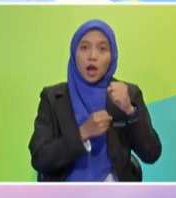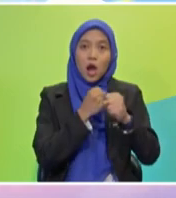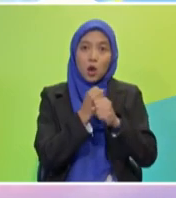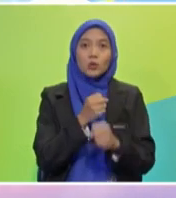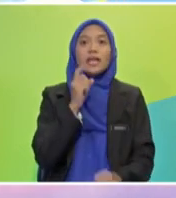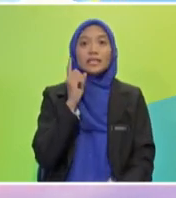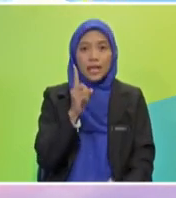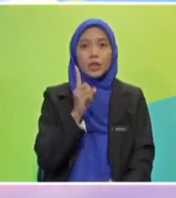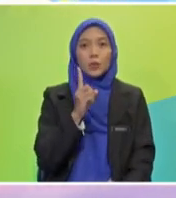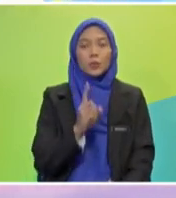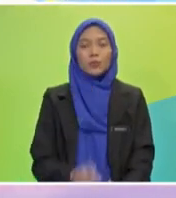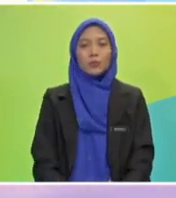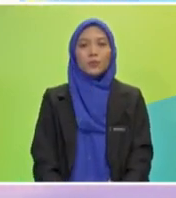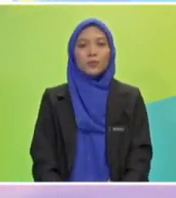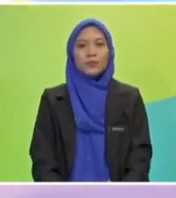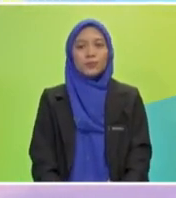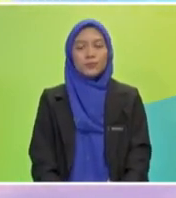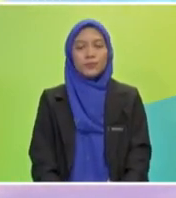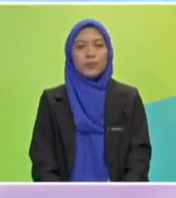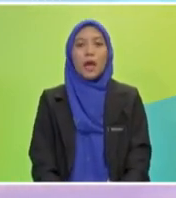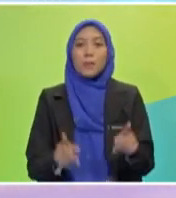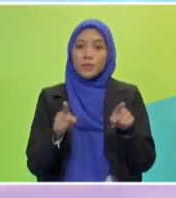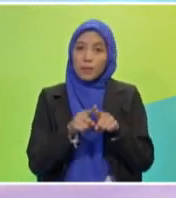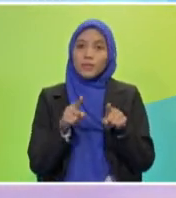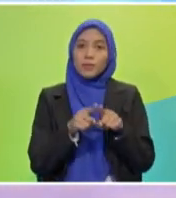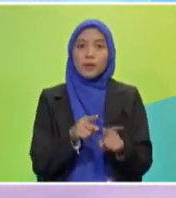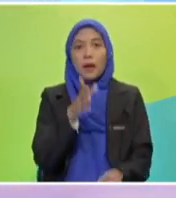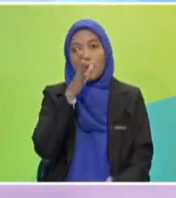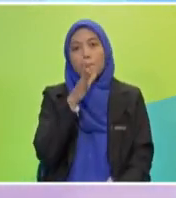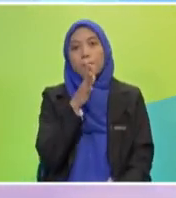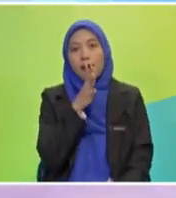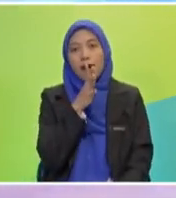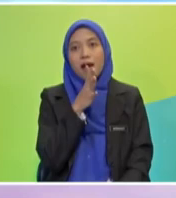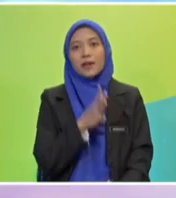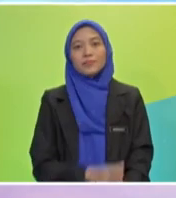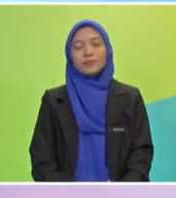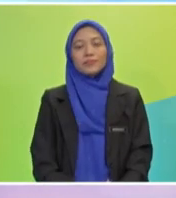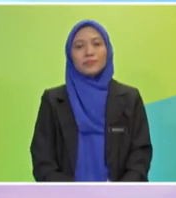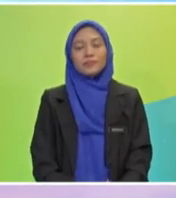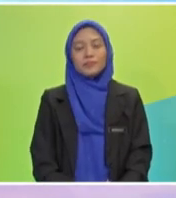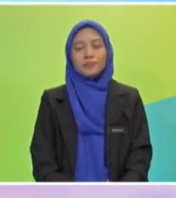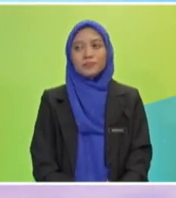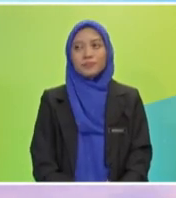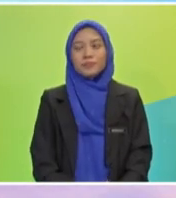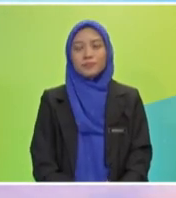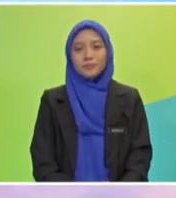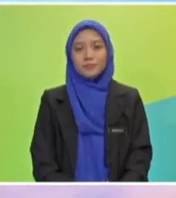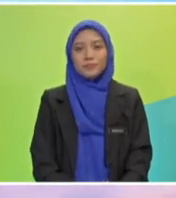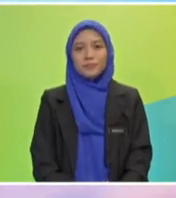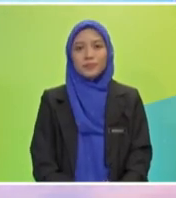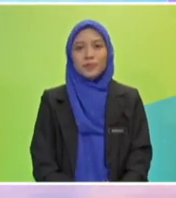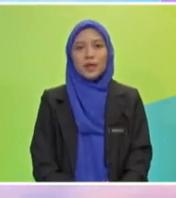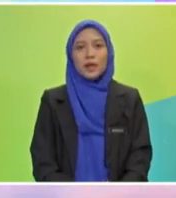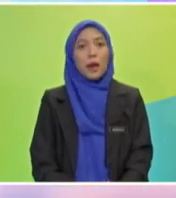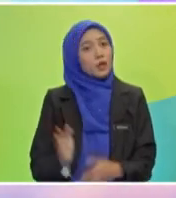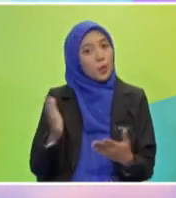Tahun 1, ya betul. Bertemankan penjaga mereka di sebelah. Salam perkenalan diucapkan. Boleh cikgu perkenalkan mereka? Ya, terima kasih Mira. Baiklah, mari